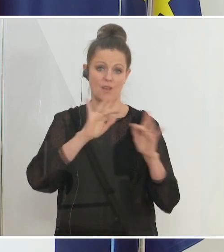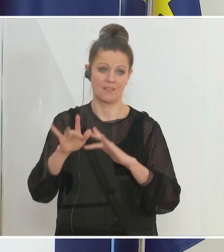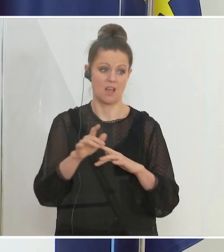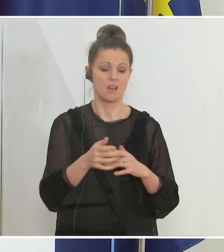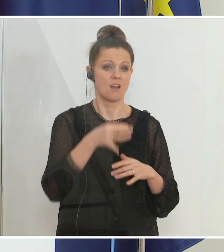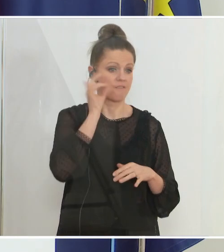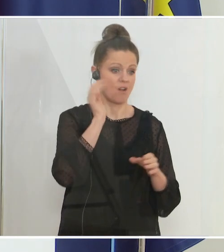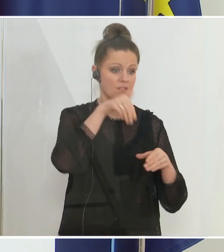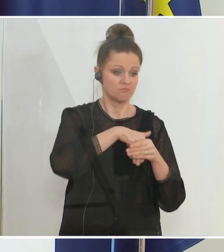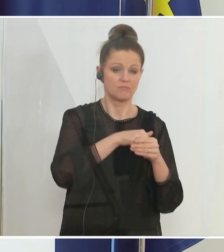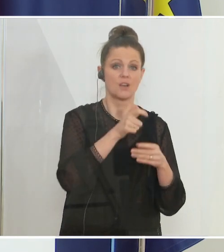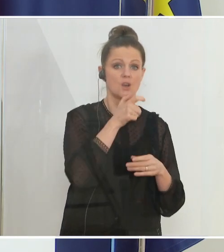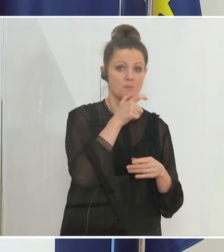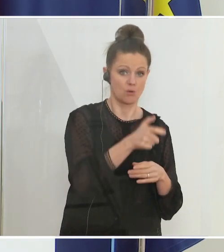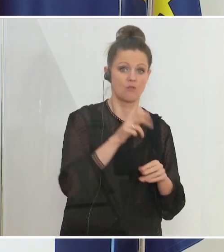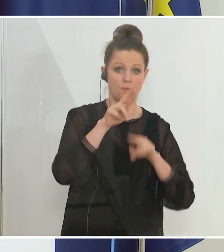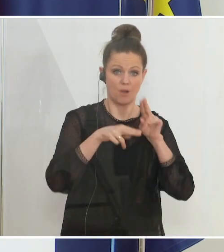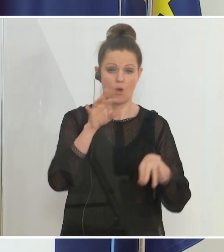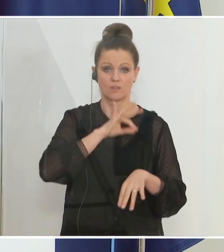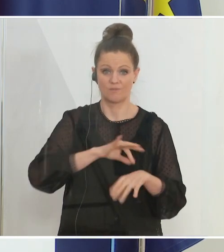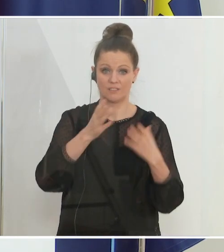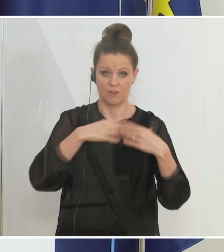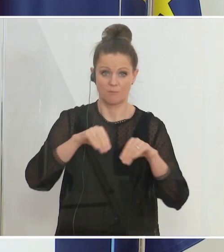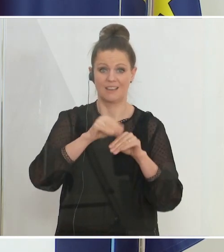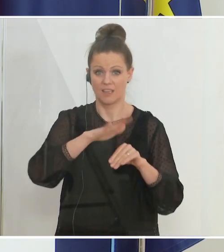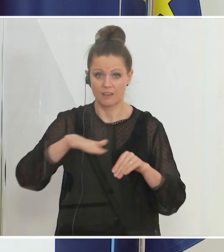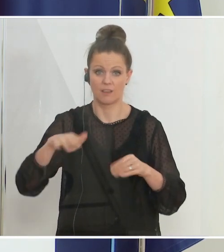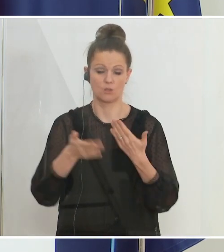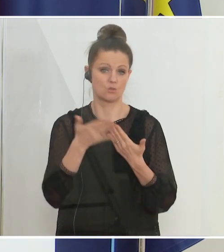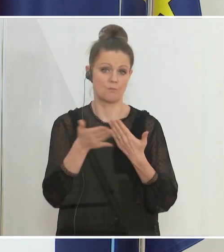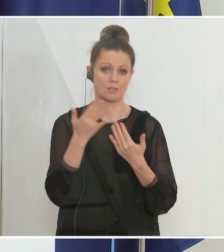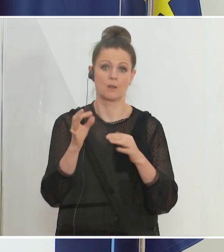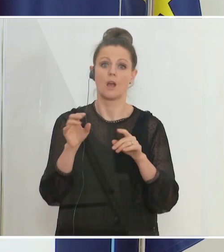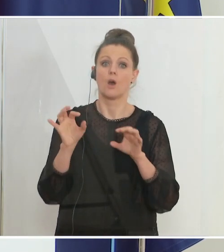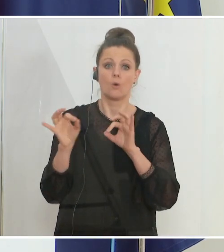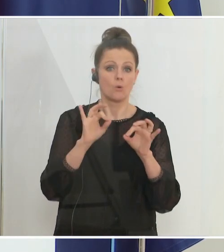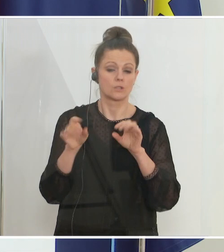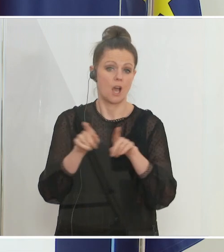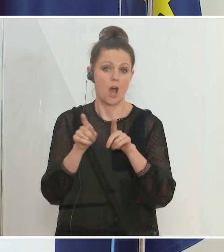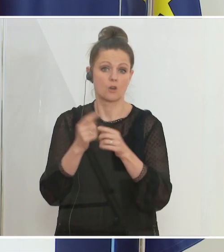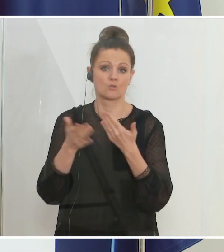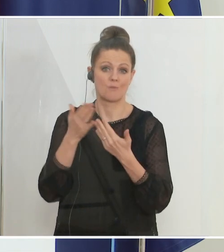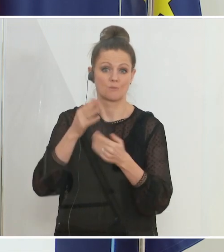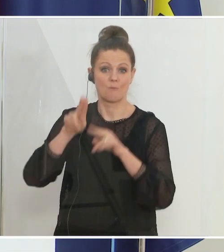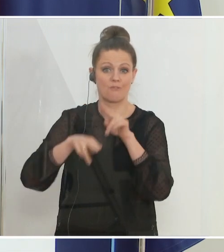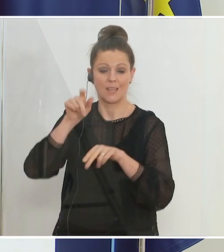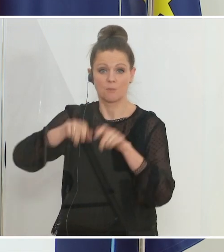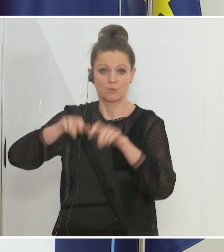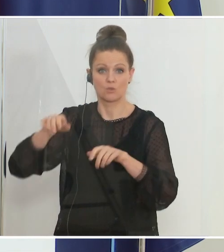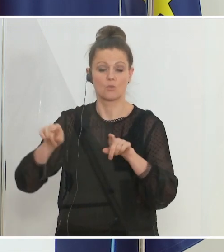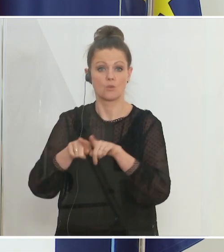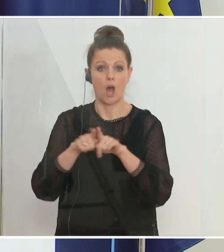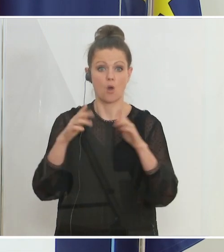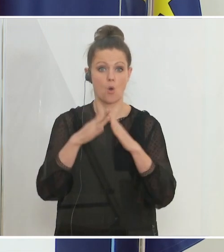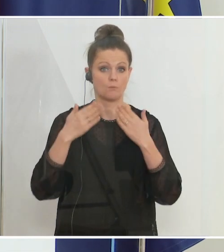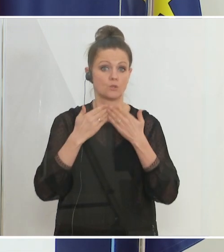Beruf, die Betreuungspflichten in der Familie mit Kindern zum Beispiel, aber auch zu Pflegenden und das Homeschooling von